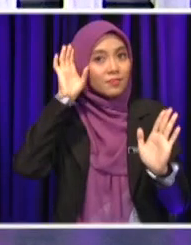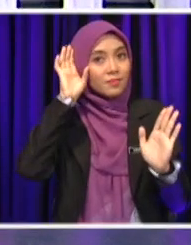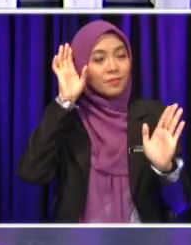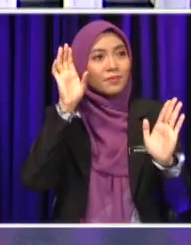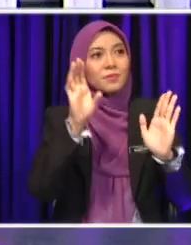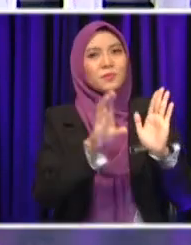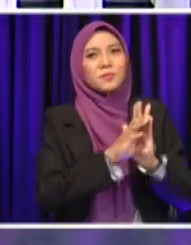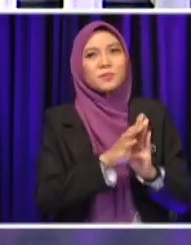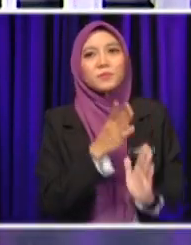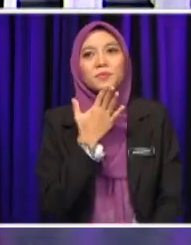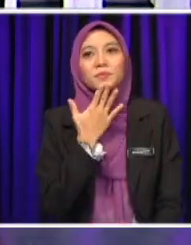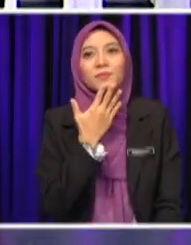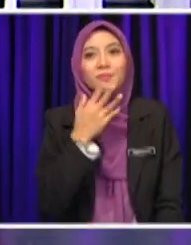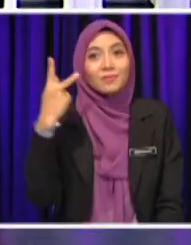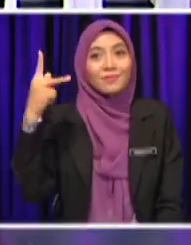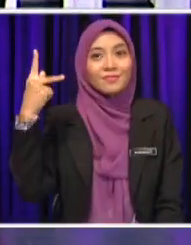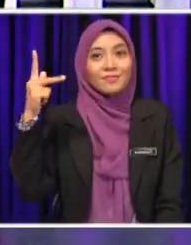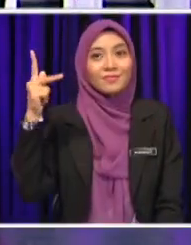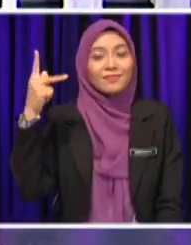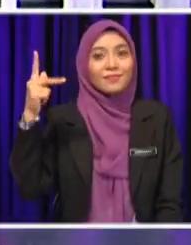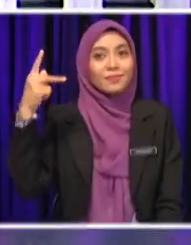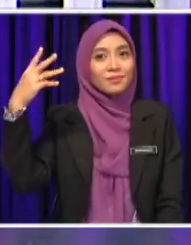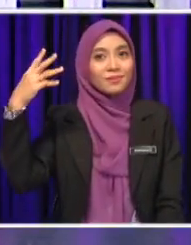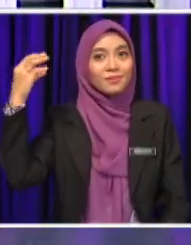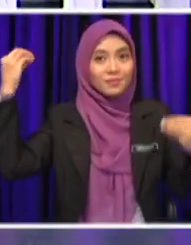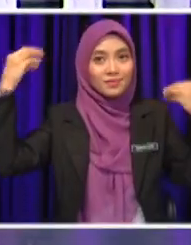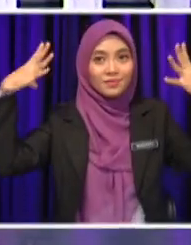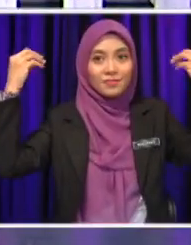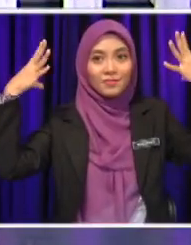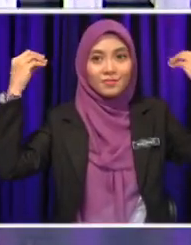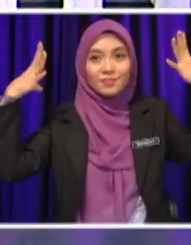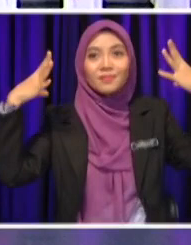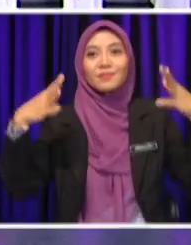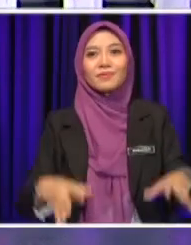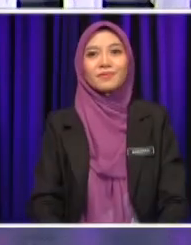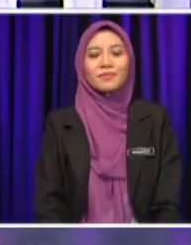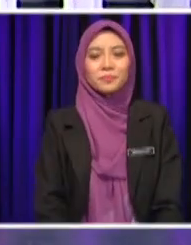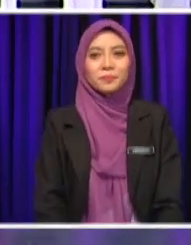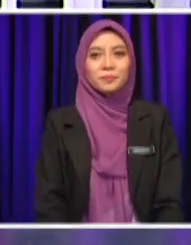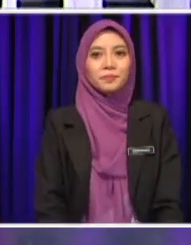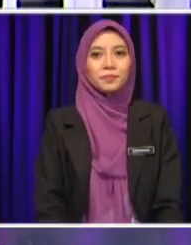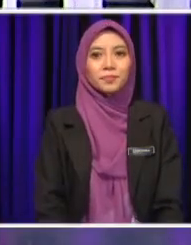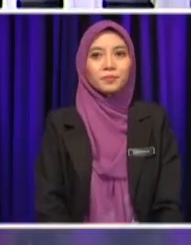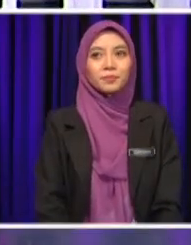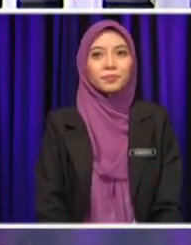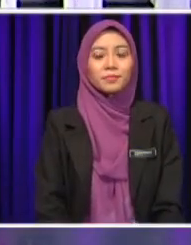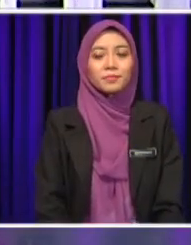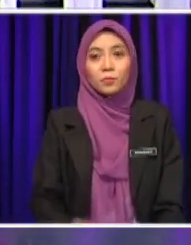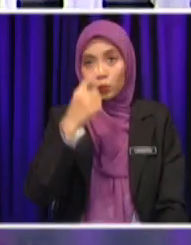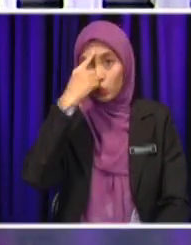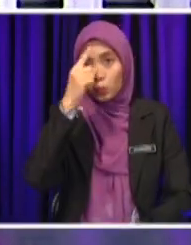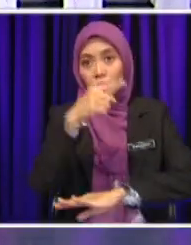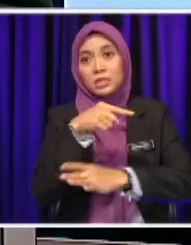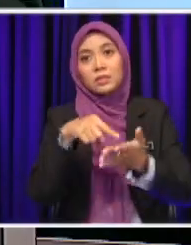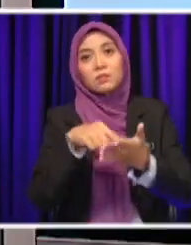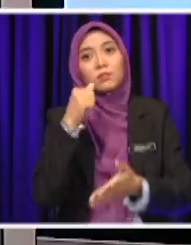tu boleh kuning. Mata pun dah berbintang-bintang lah tu. Okey Aiman. Right. Okey, jadi untuk kali ini cikgu nampak